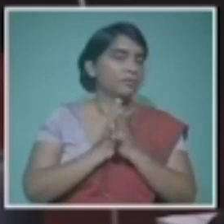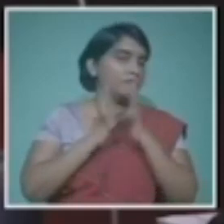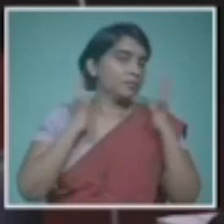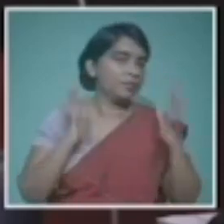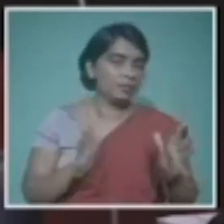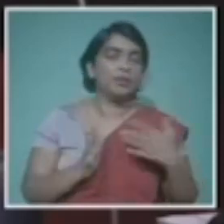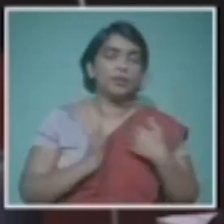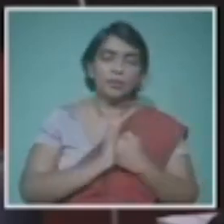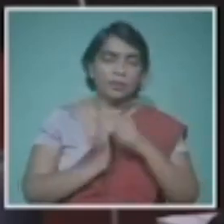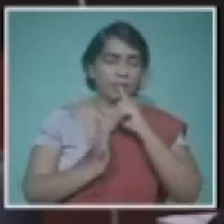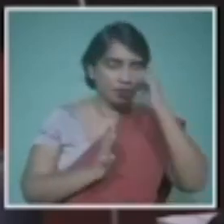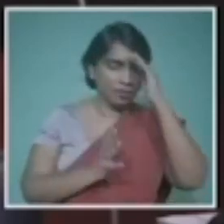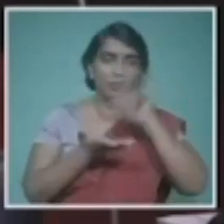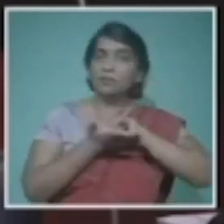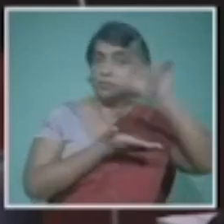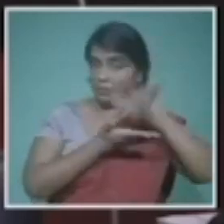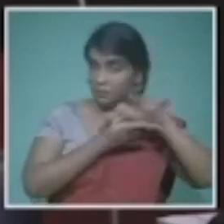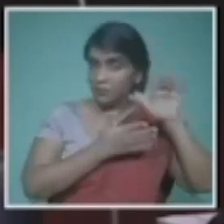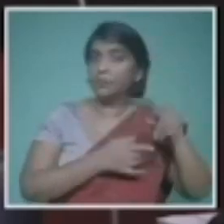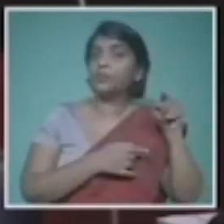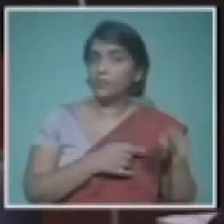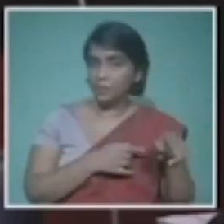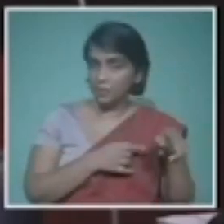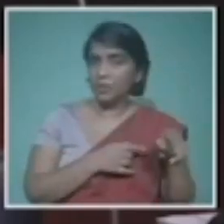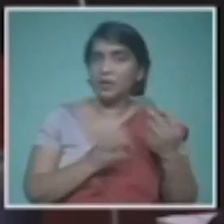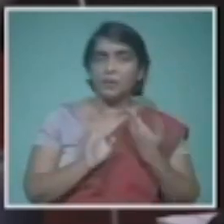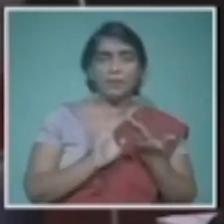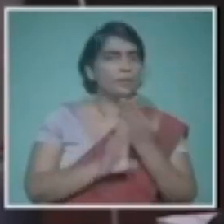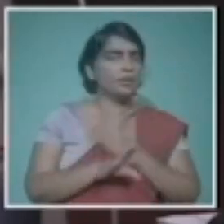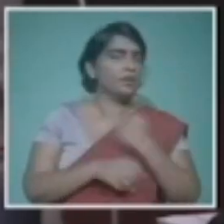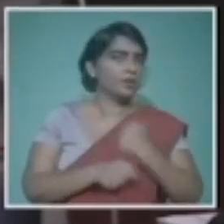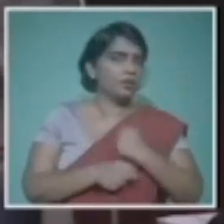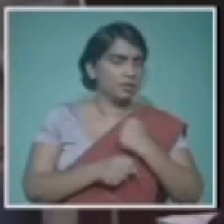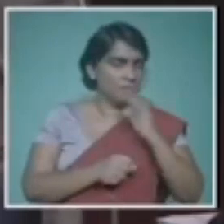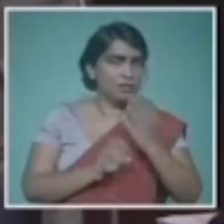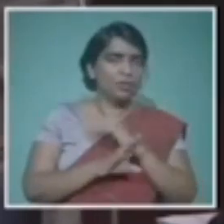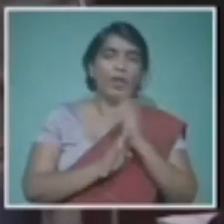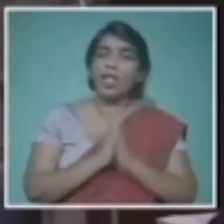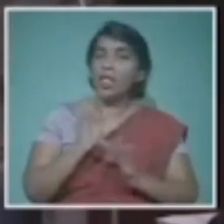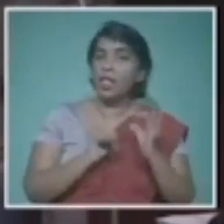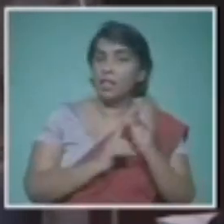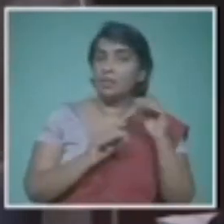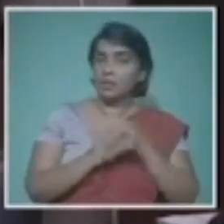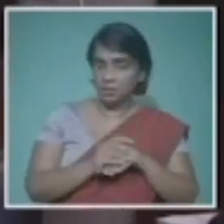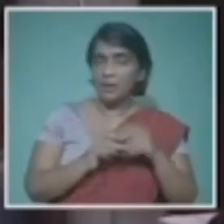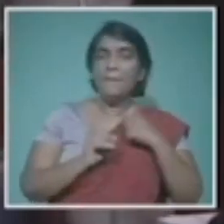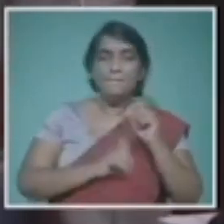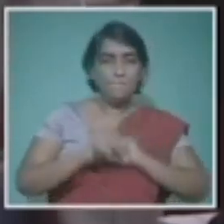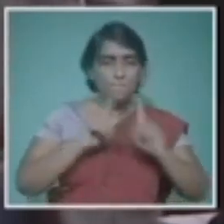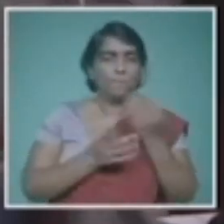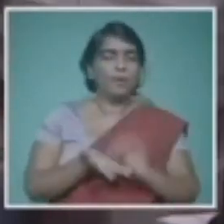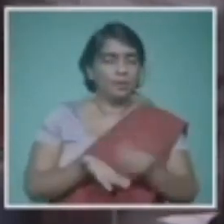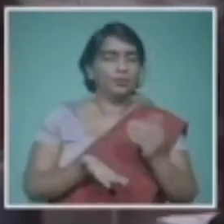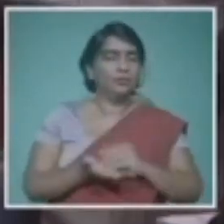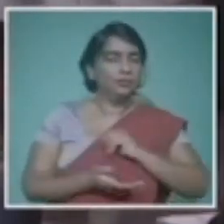ප්‍රමාණයක් ගරු කතානායකතුමනි ගිහිල්ලා ඉන්නවා. එතකොට පසුගිය රජයේ විශේෂයෙන්ම හිටපු ඇමතිතුමා ඉන්න කාලේ, මේක අපි පාර්ලිමේන්තුවේ දිගින් දිගටම